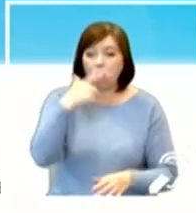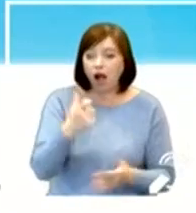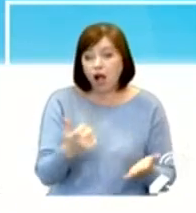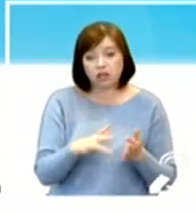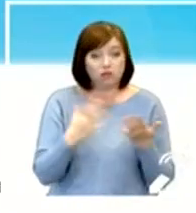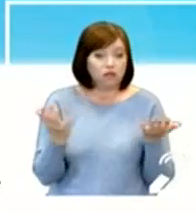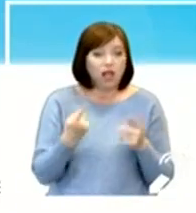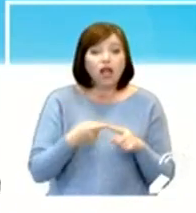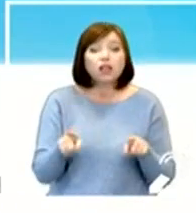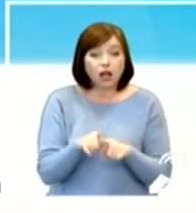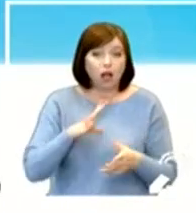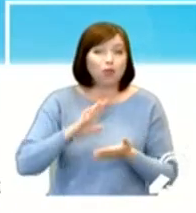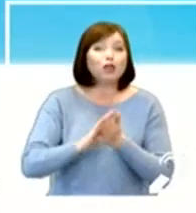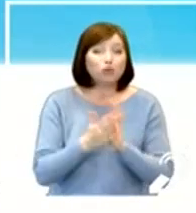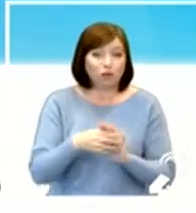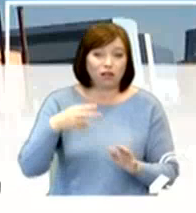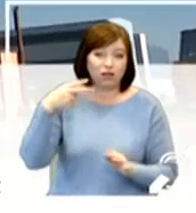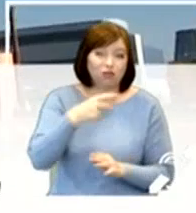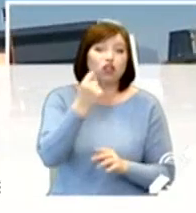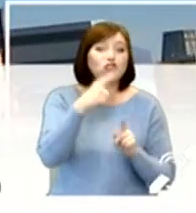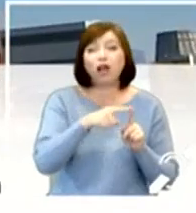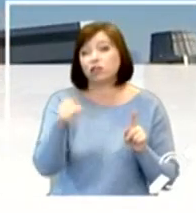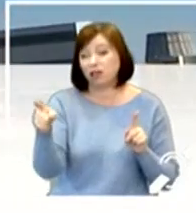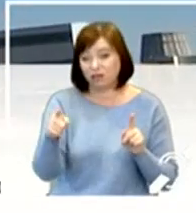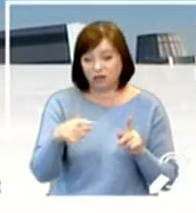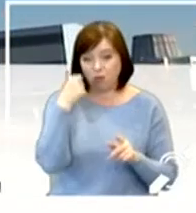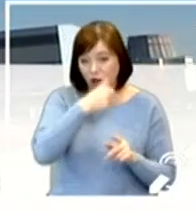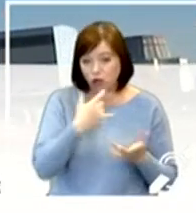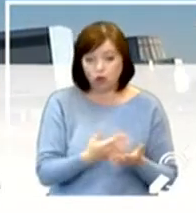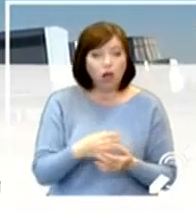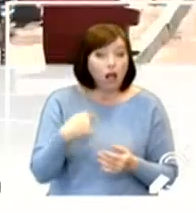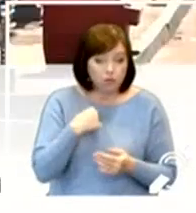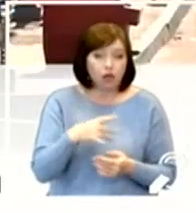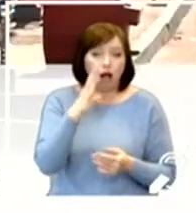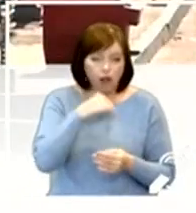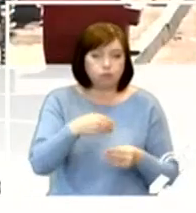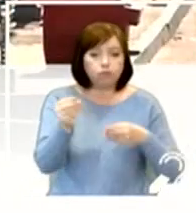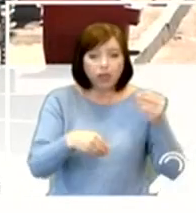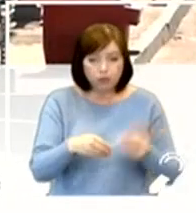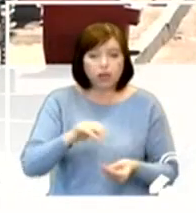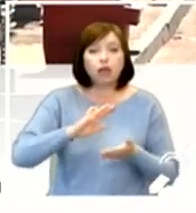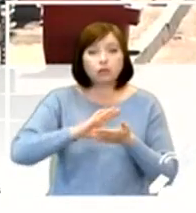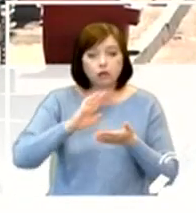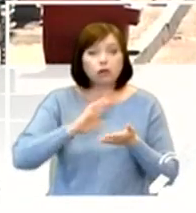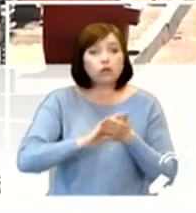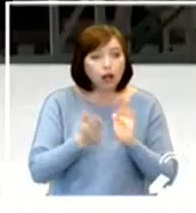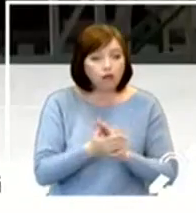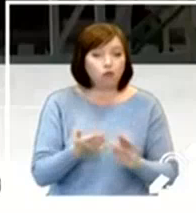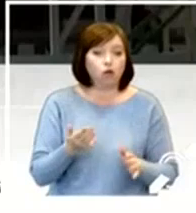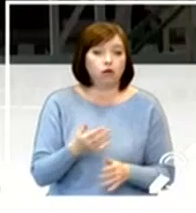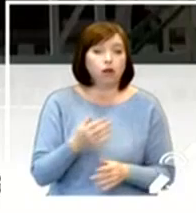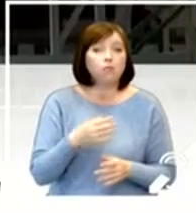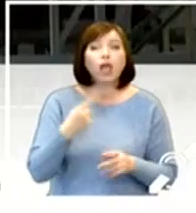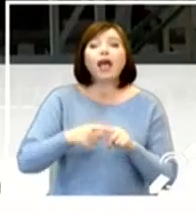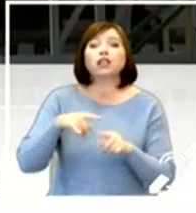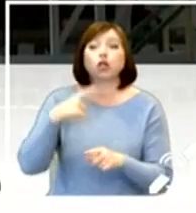fost situația din 2011. Noi am reușit să nu semnăm un angajament pe această datorie, am semnat doar un